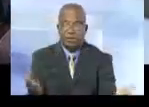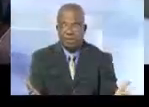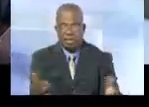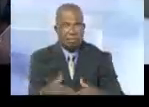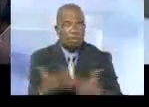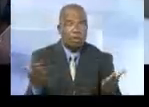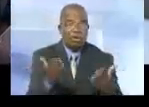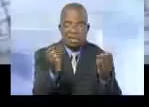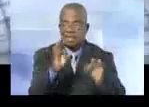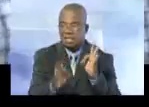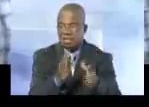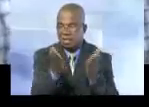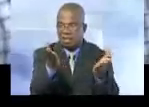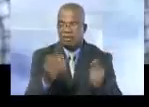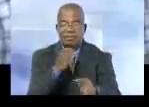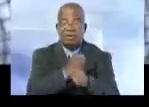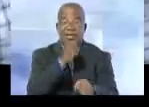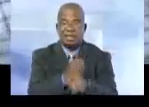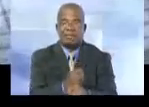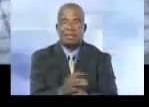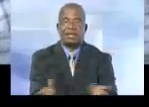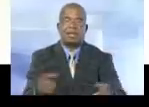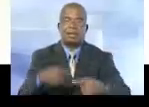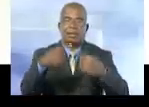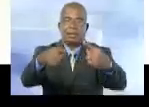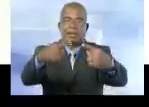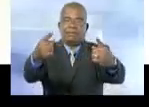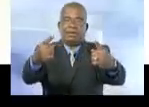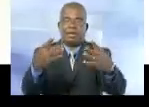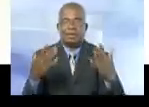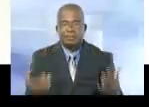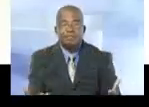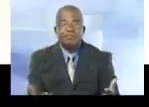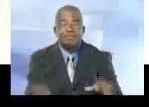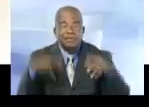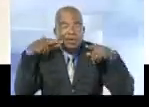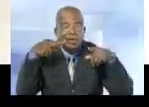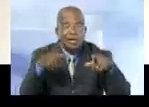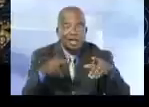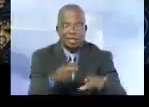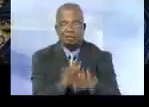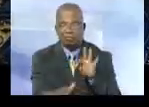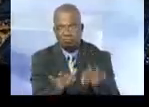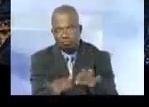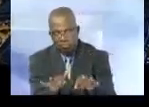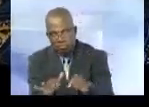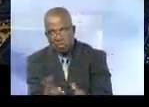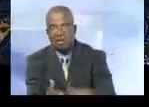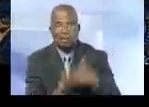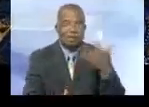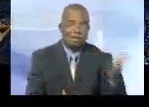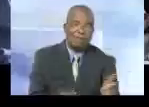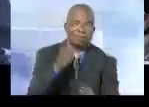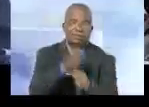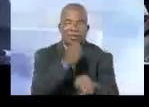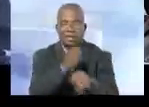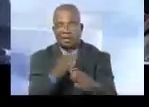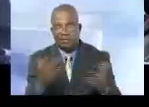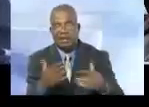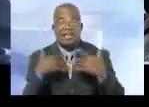ligne en rapport avec son activité. Selon le présentateur du projet, Boti Désiré, webmaster, chaque